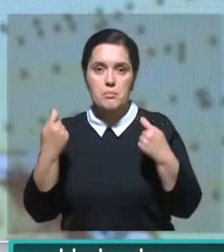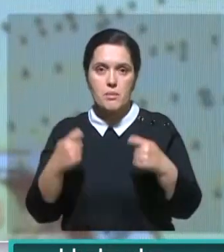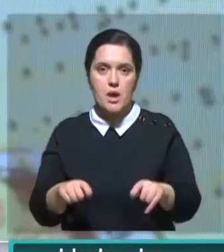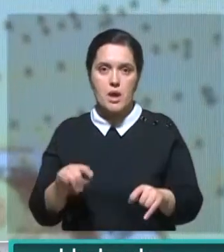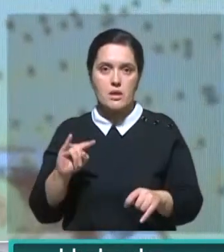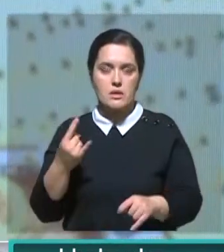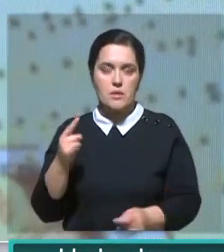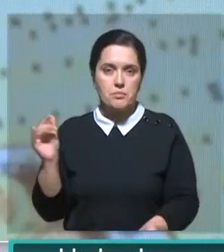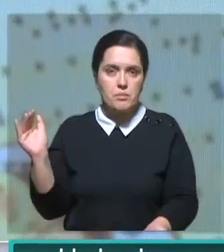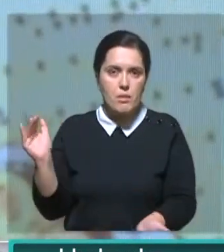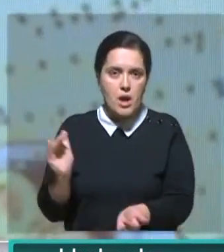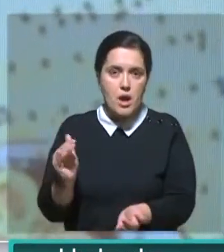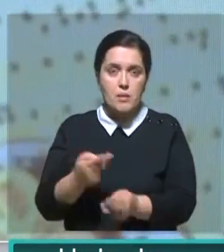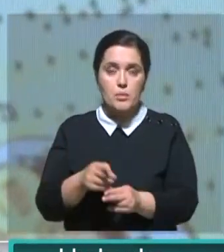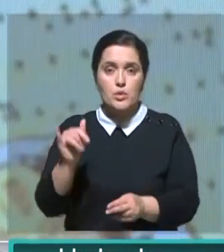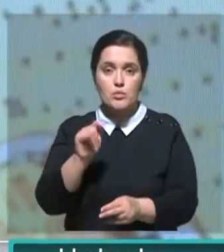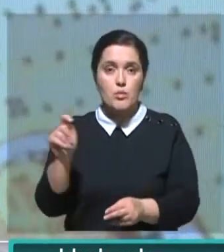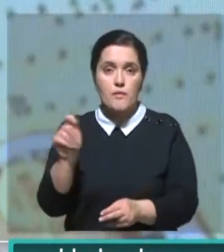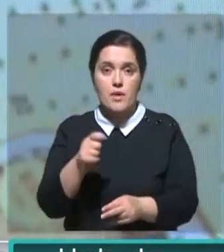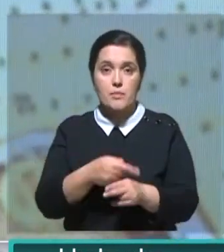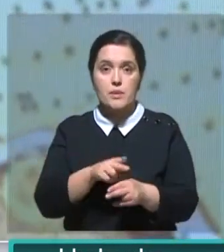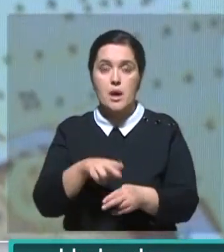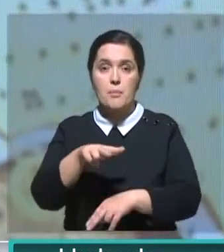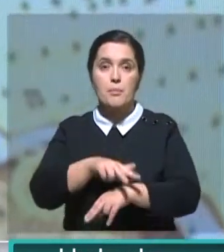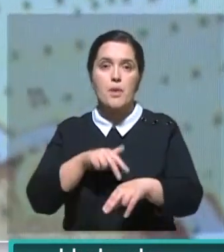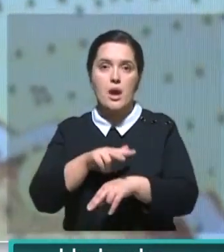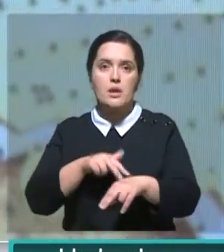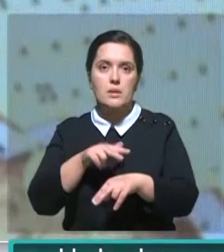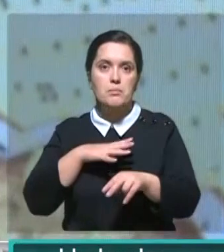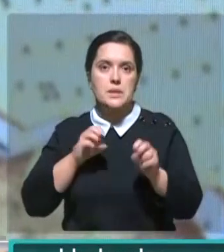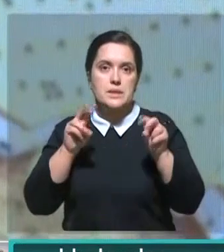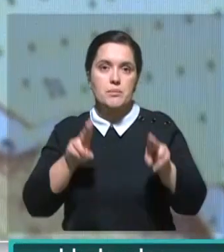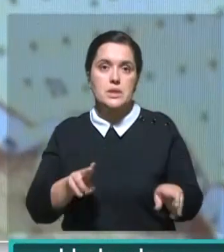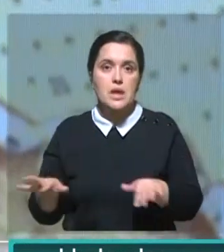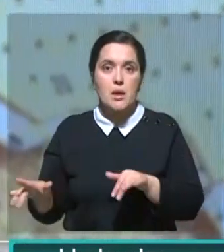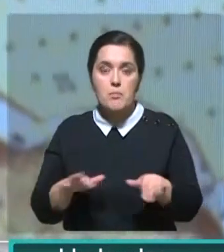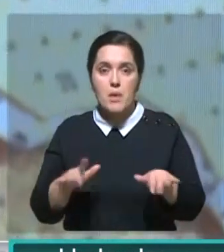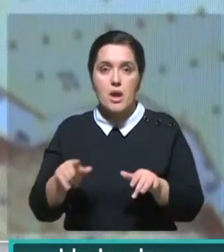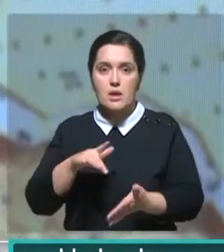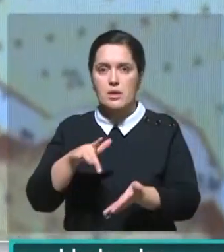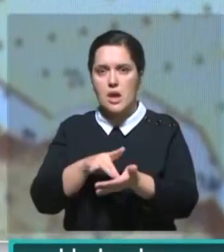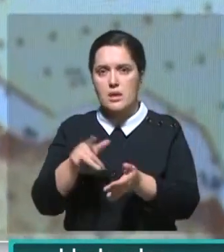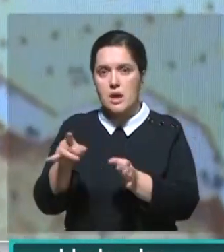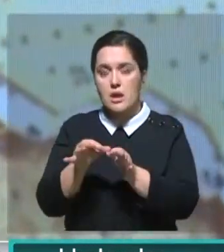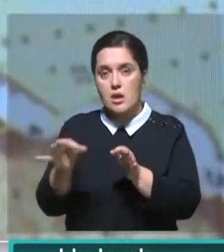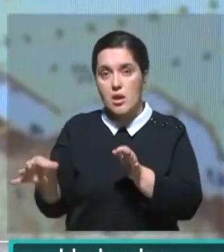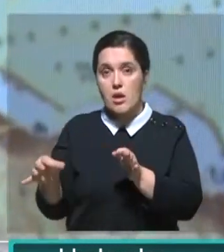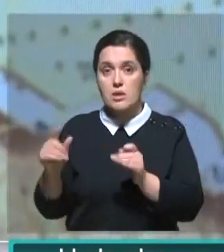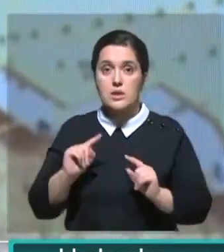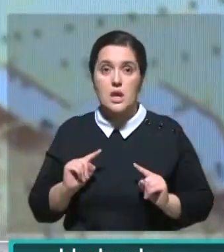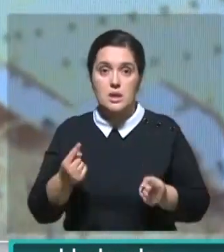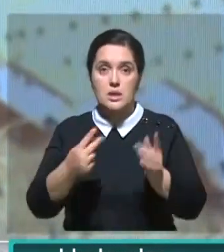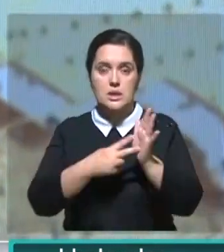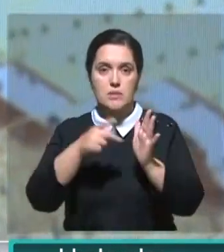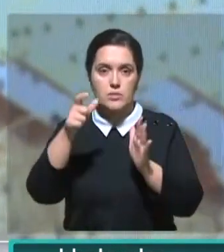продажи новорожденного ребенка. В минувшие выходные сотрудники городского департамента полиции провели спецоперацию в одном из спальных городских районов, во время которой